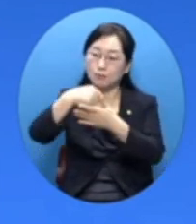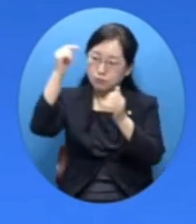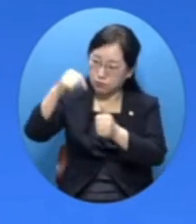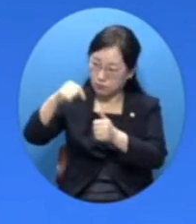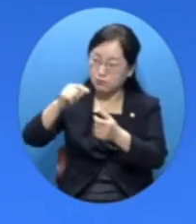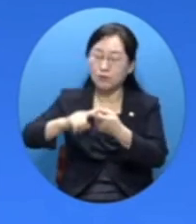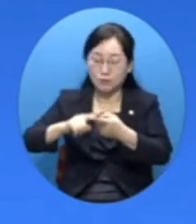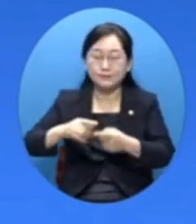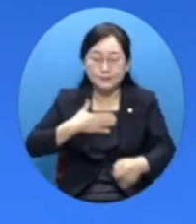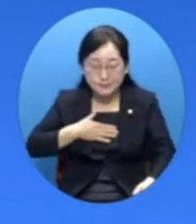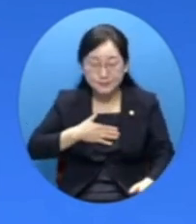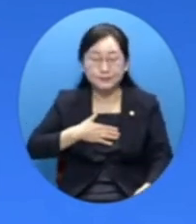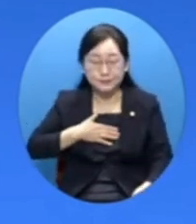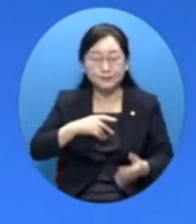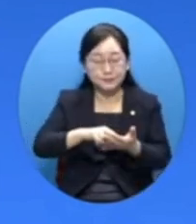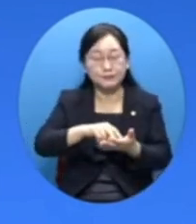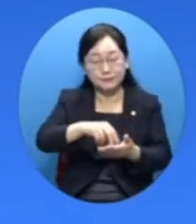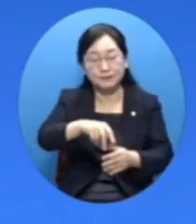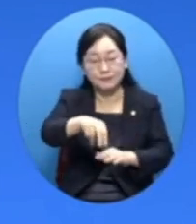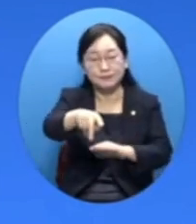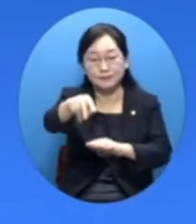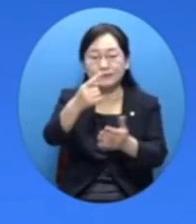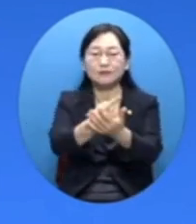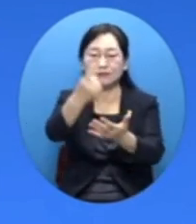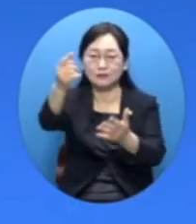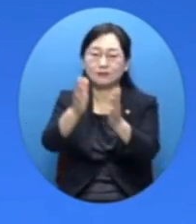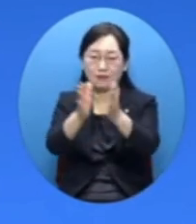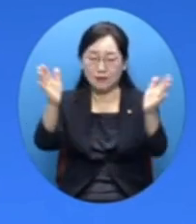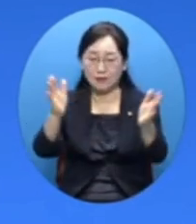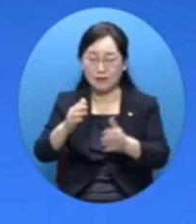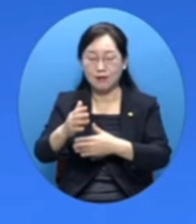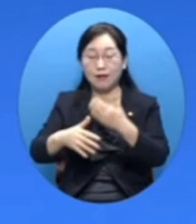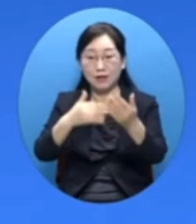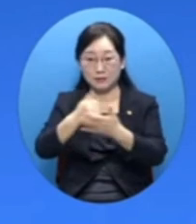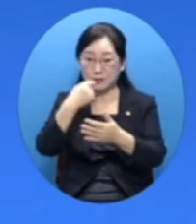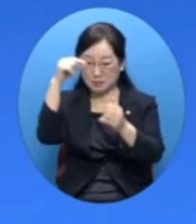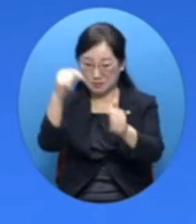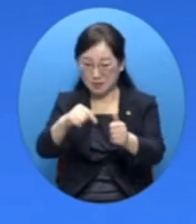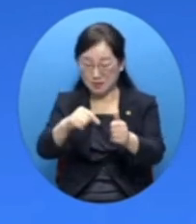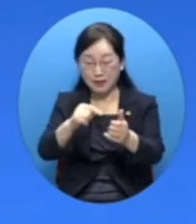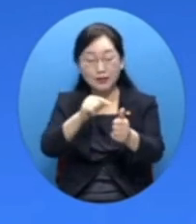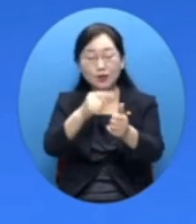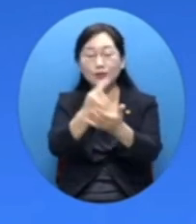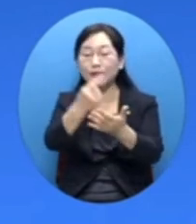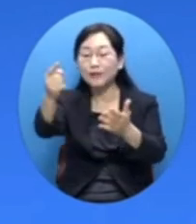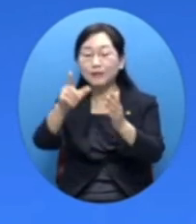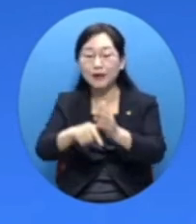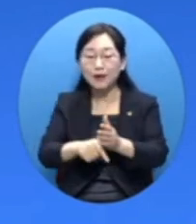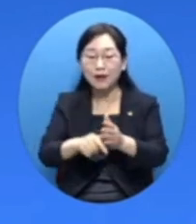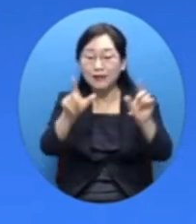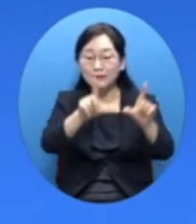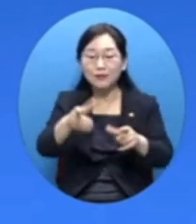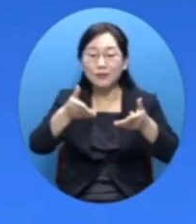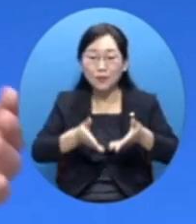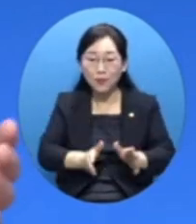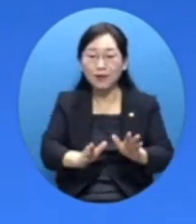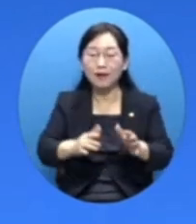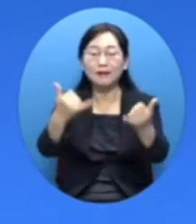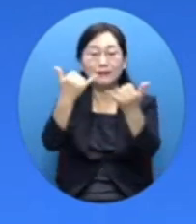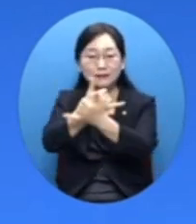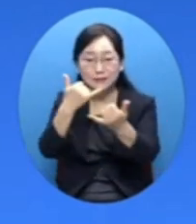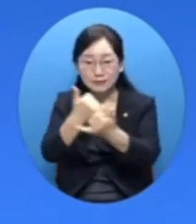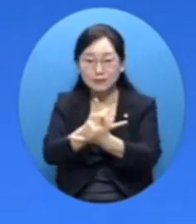그가 그곳을 떠났습니다 그런데 하나님이 떠날 때 너는 내가 살고 있 향과 너의